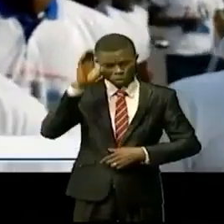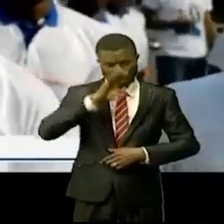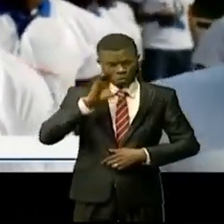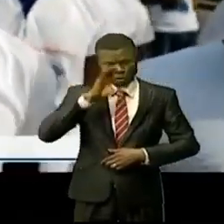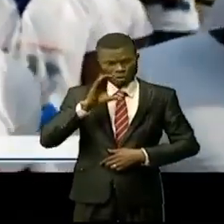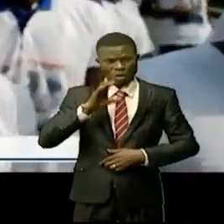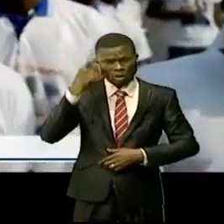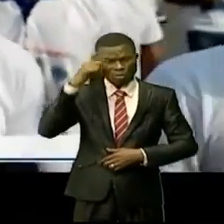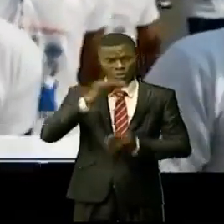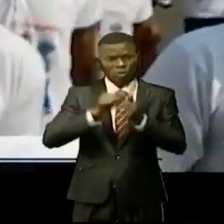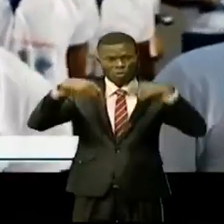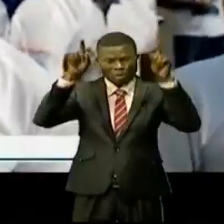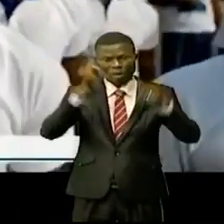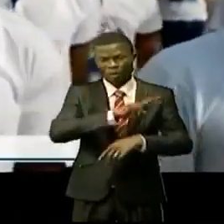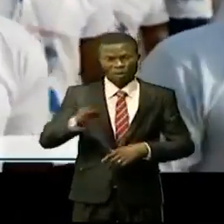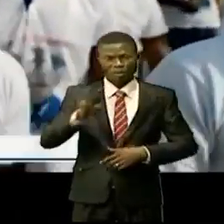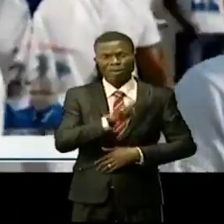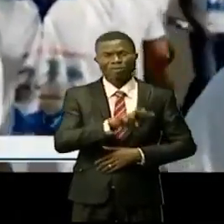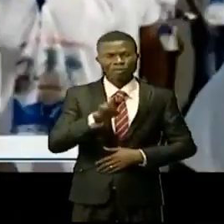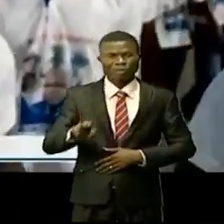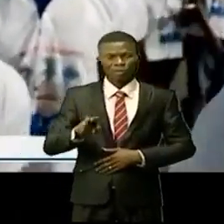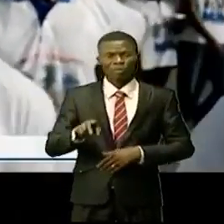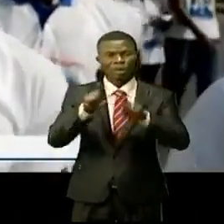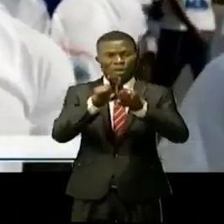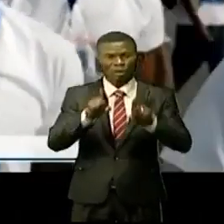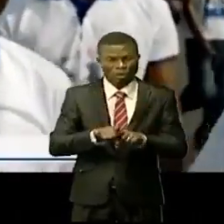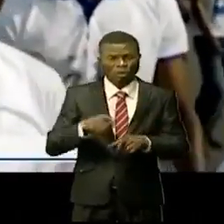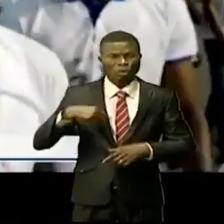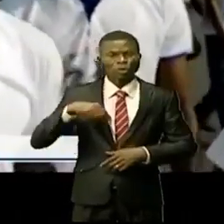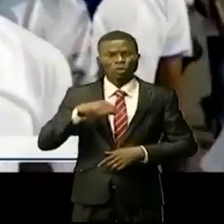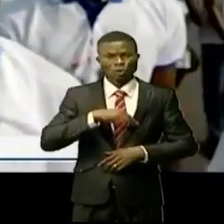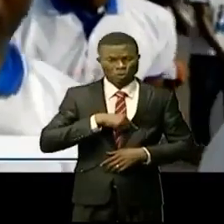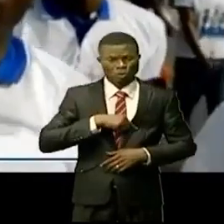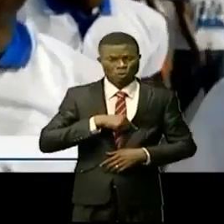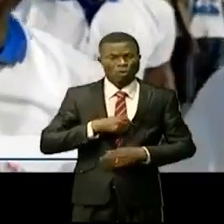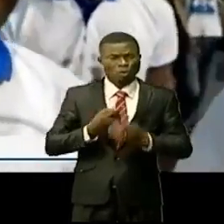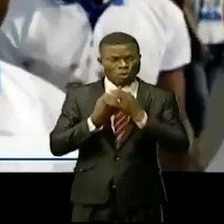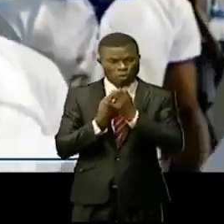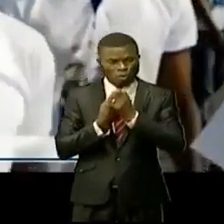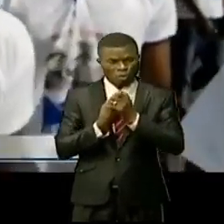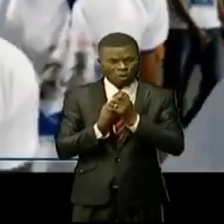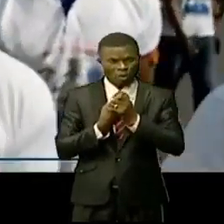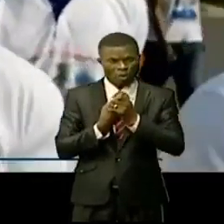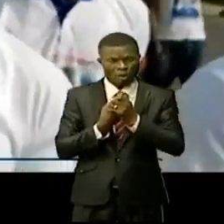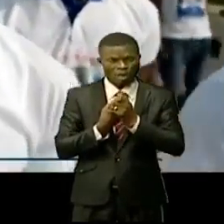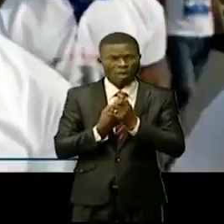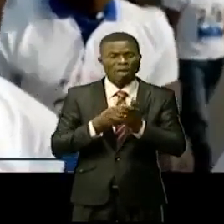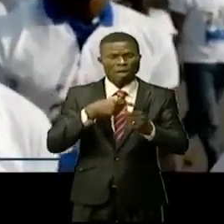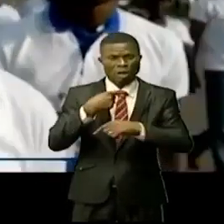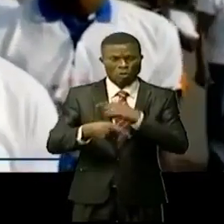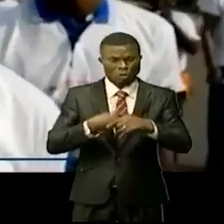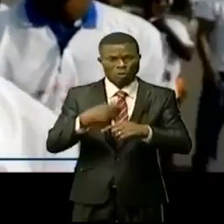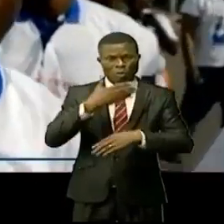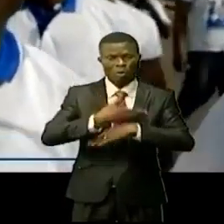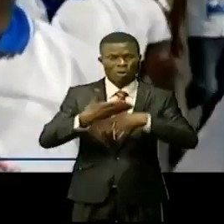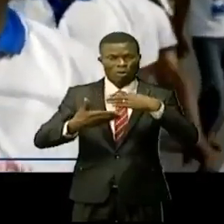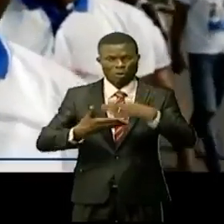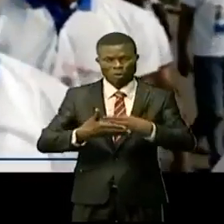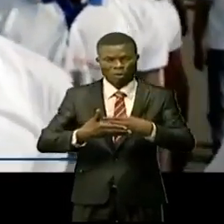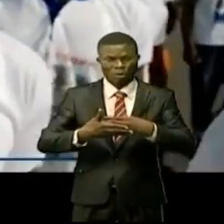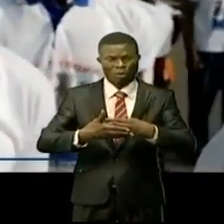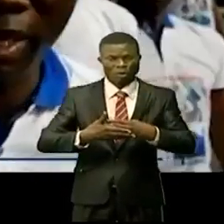par rapport à cette année 2022. Mais aussi, nous sommes à la veille de martyrs des